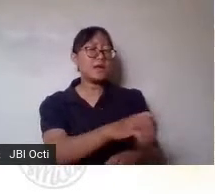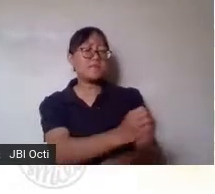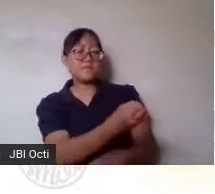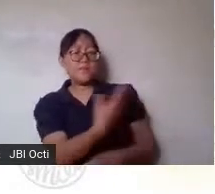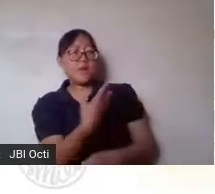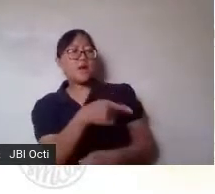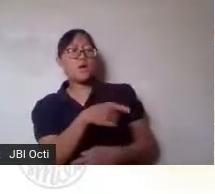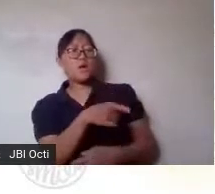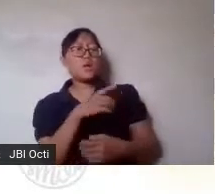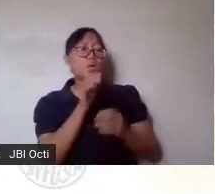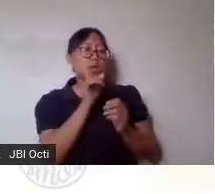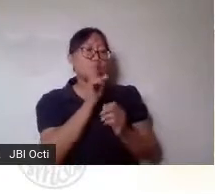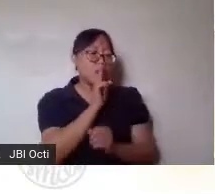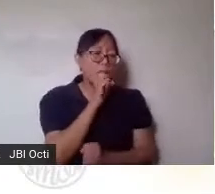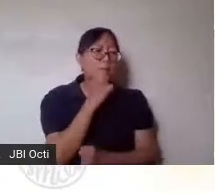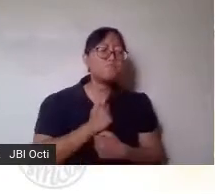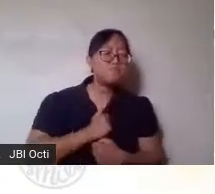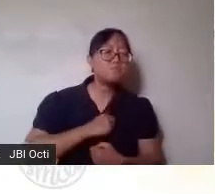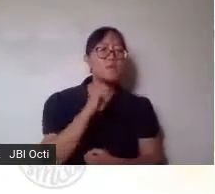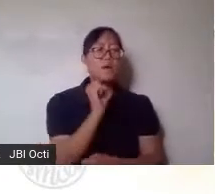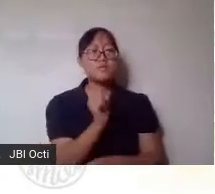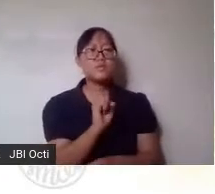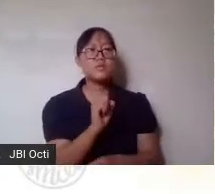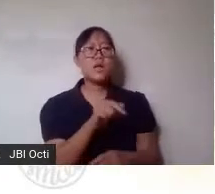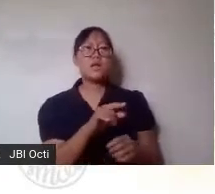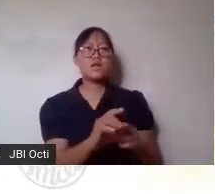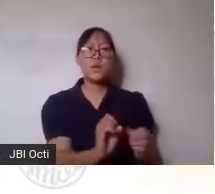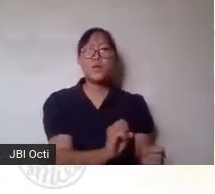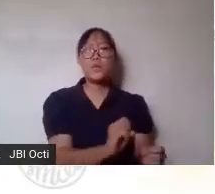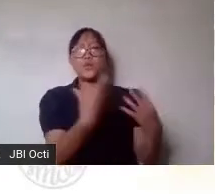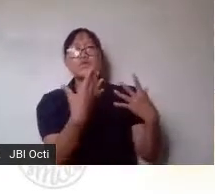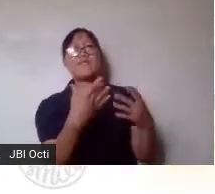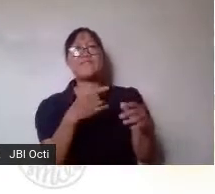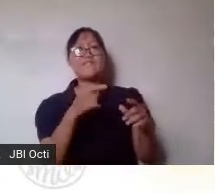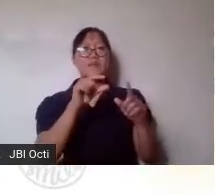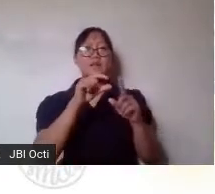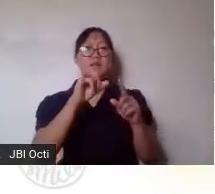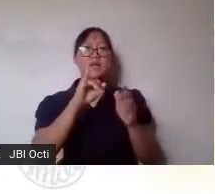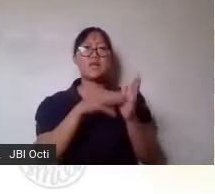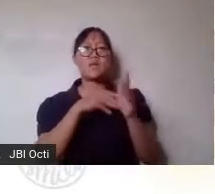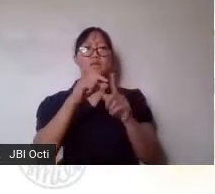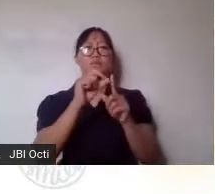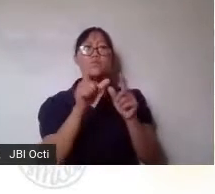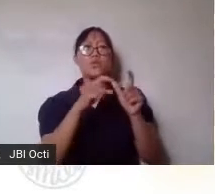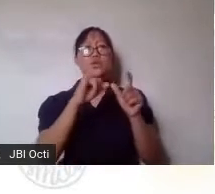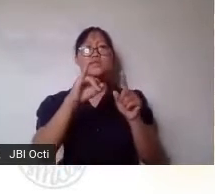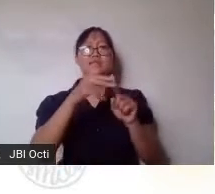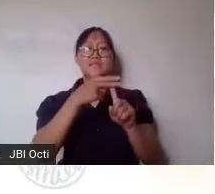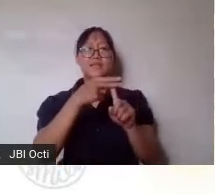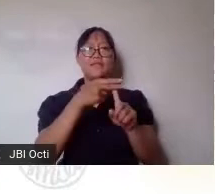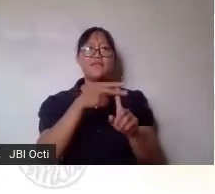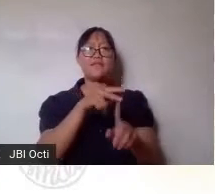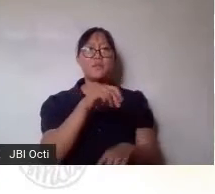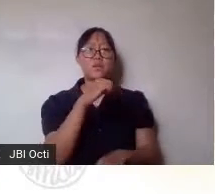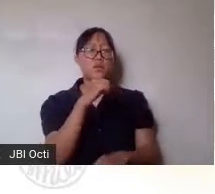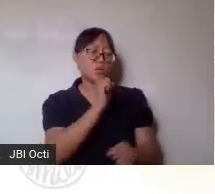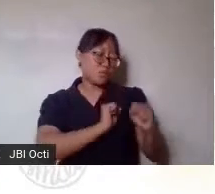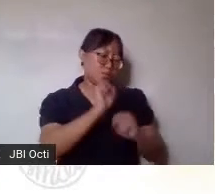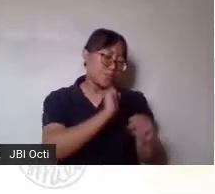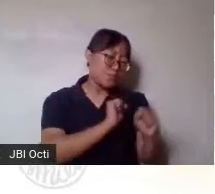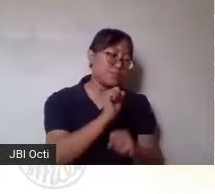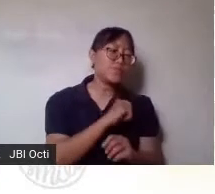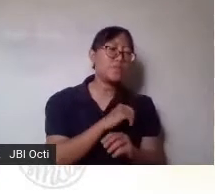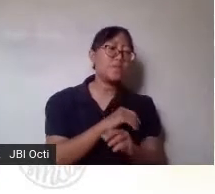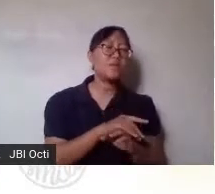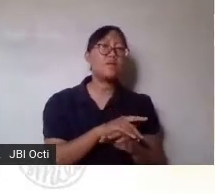oleh orang tuanya. Tetapi hanya di rumahnya, bukan kemudian di tempat yang